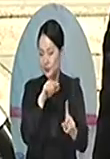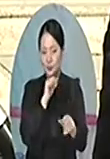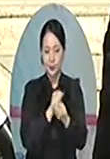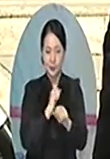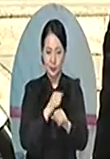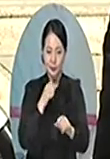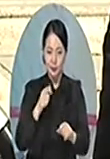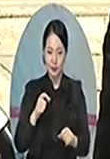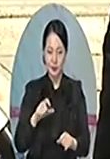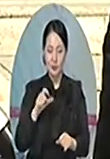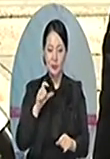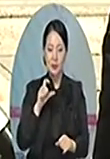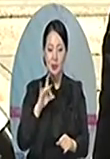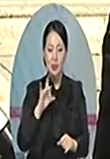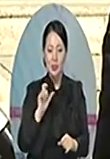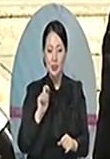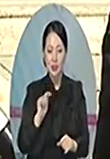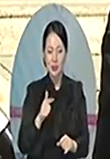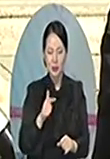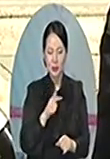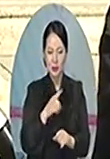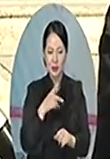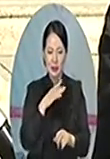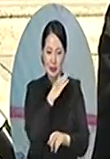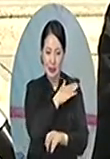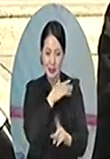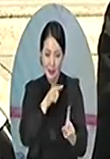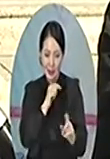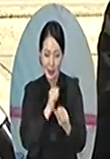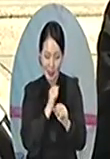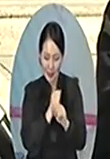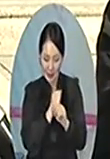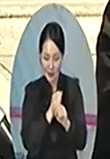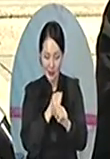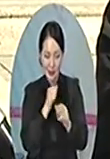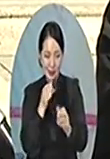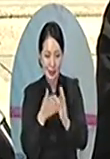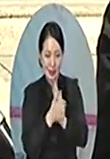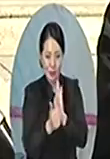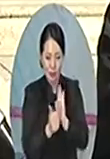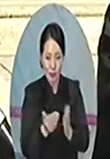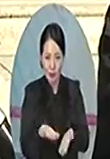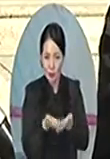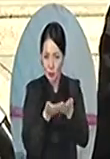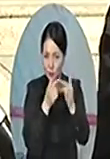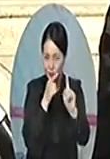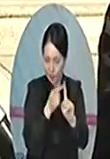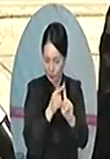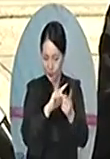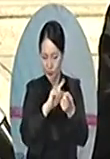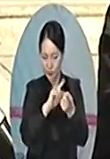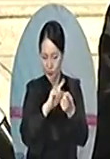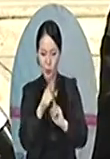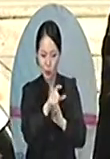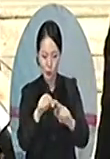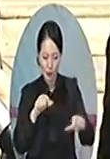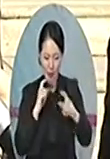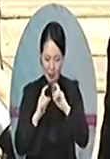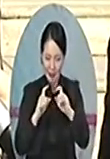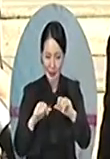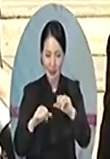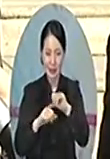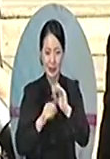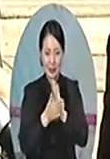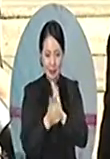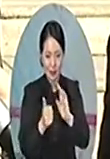эгэл цагдаагийн албаагчдын одоо чадварыг нэмэгдүүлэх, ард иргэдтэй харилцааны одоо үнэлэмжийг нэмэгдүүлэх энэ асуудал дээр